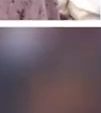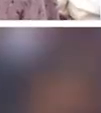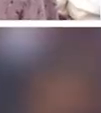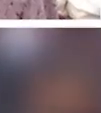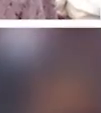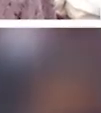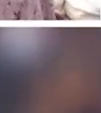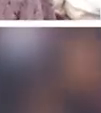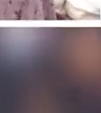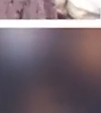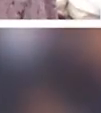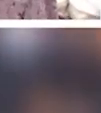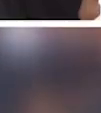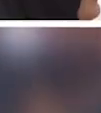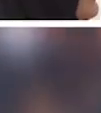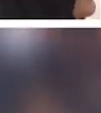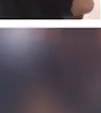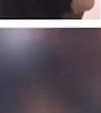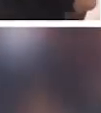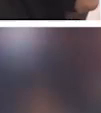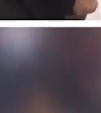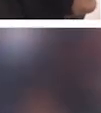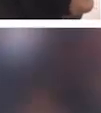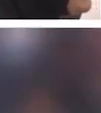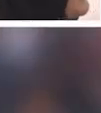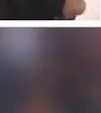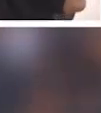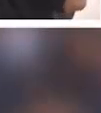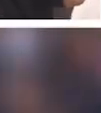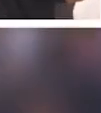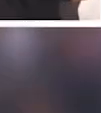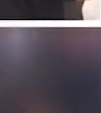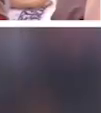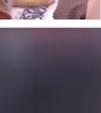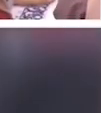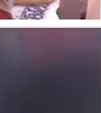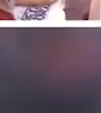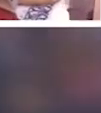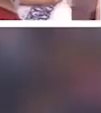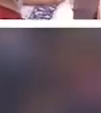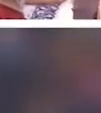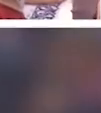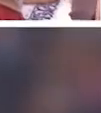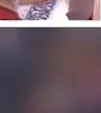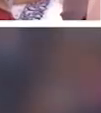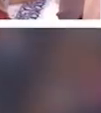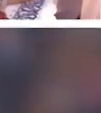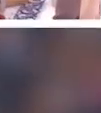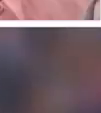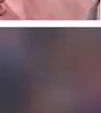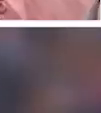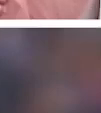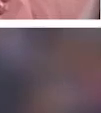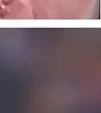Yayasan Pendidikan Islam Al-Azhar ini merujuk kepada keputusan pengurus takmir masjid yang mana menjadikan rujukan untuk